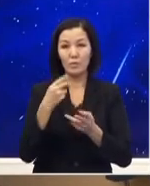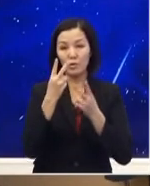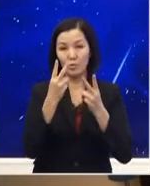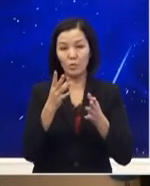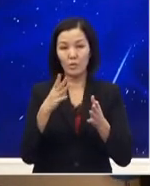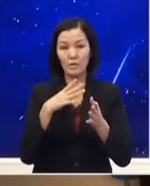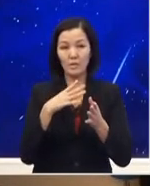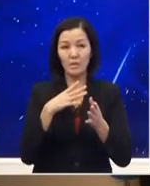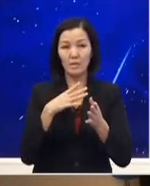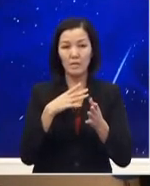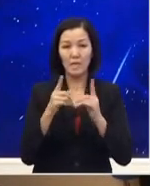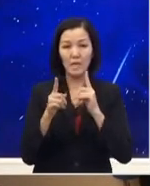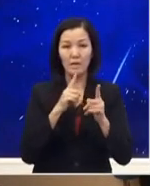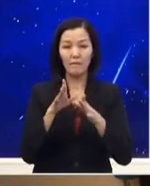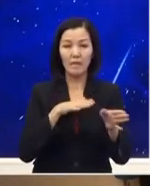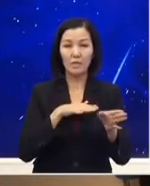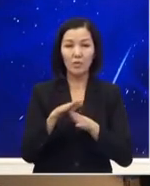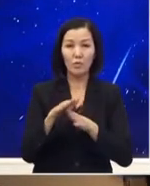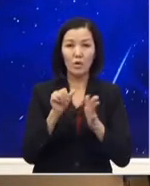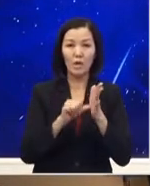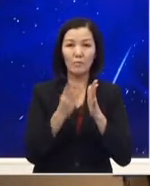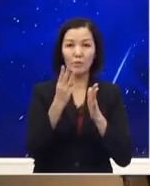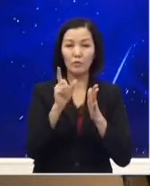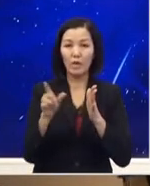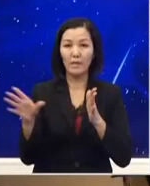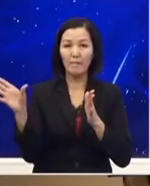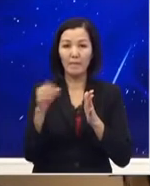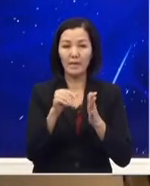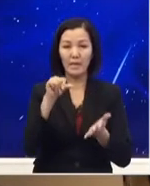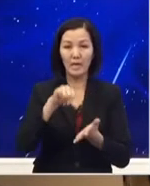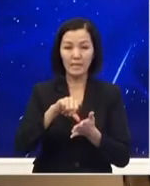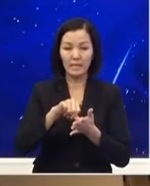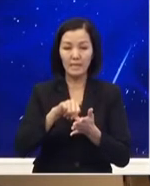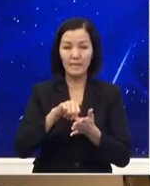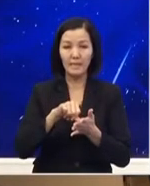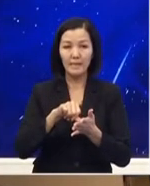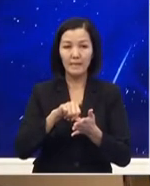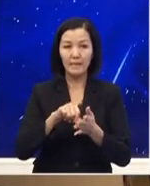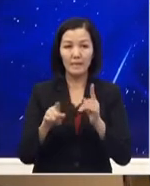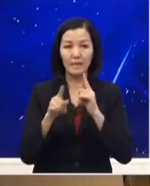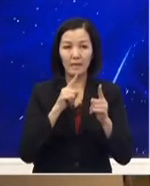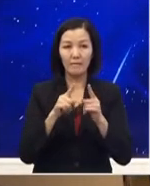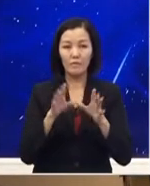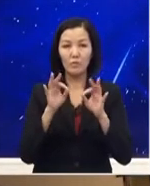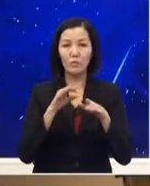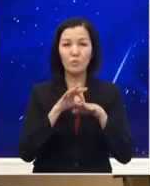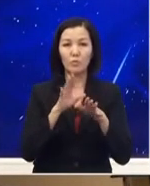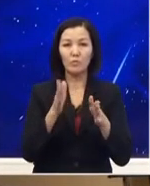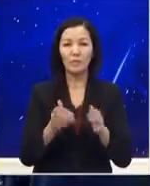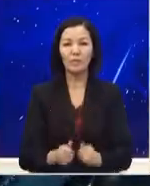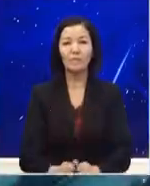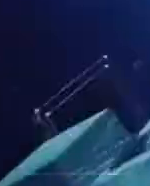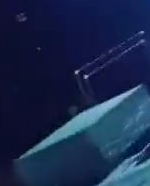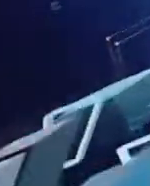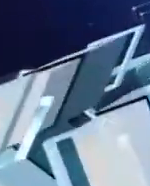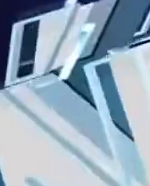бүгін конференцияға толықтай 63 делегатымыз түгелдей келіп отыр барлығы. Конференция өзінің орнында өтіп жатыр.